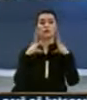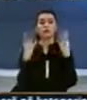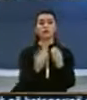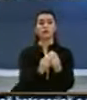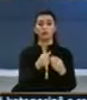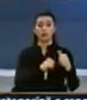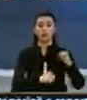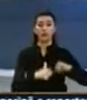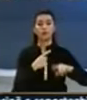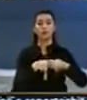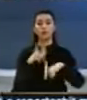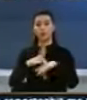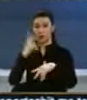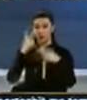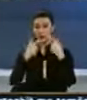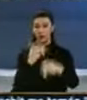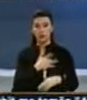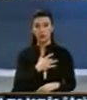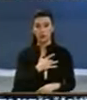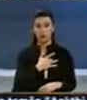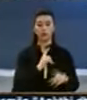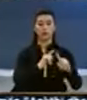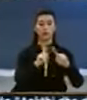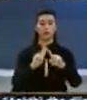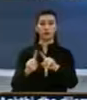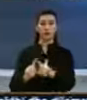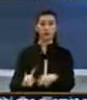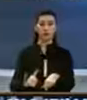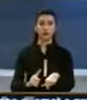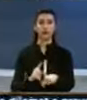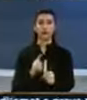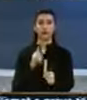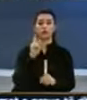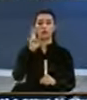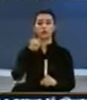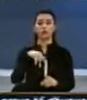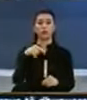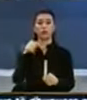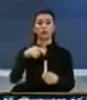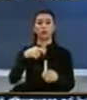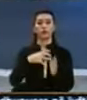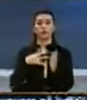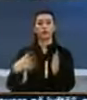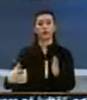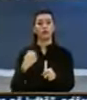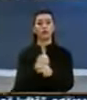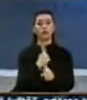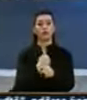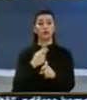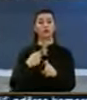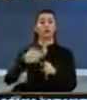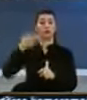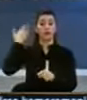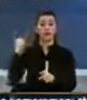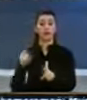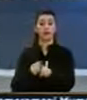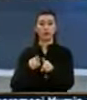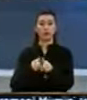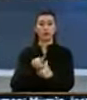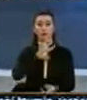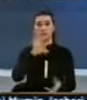nga prioritetet e kabinetit qeveritar, që janë një vazhdimsi dhe prioritetet të mëhershme, dhe